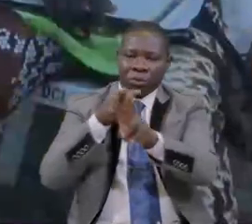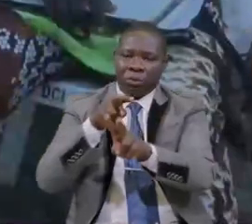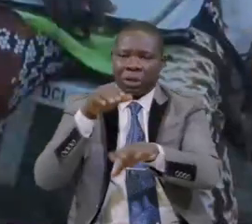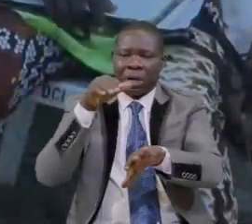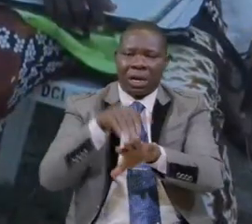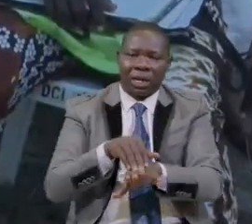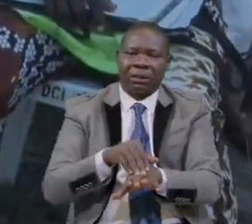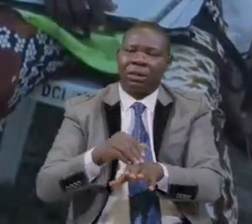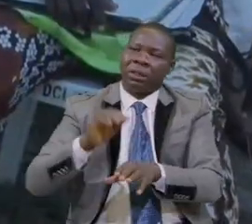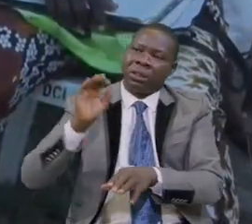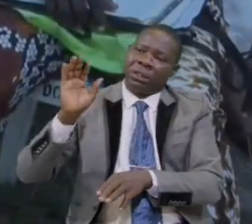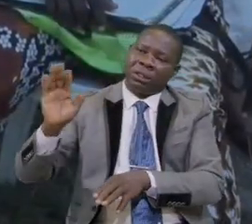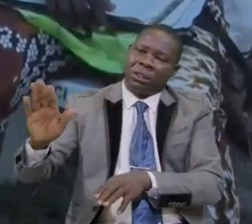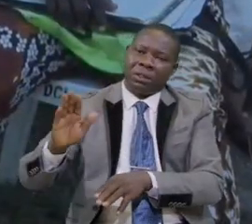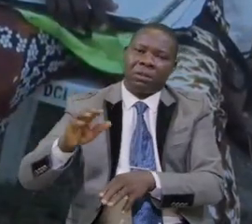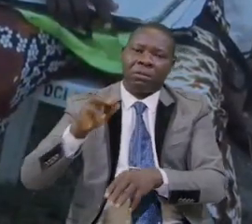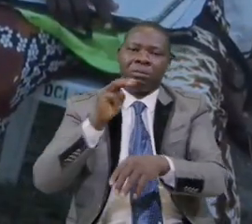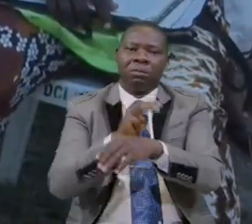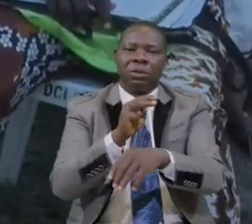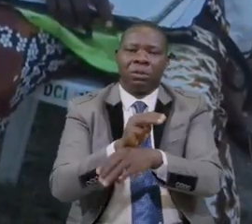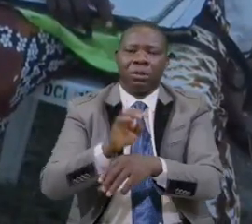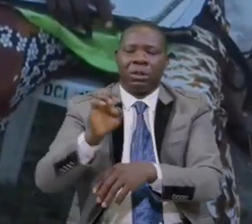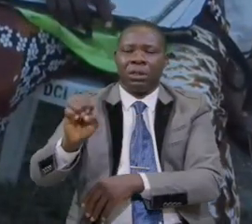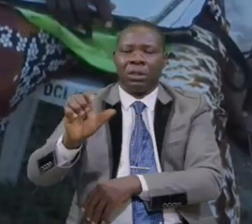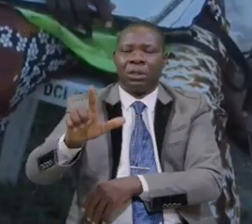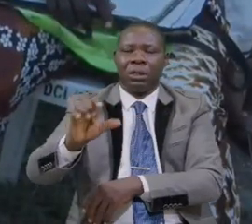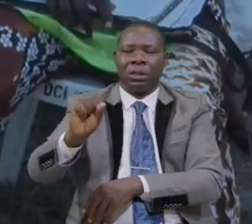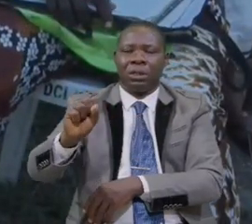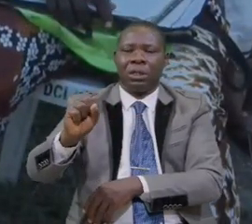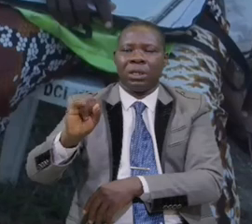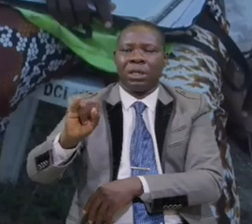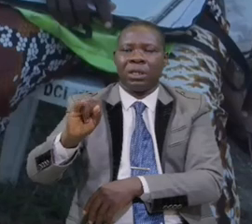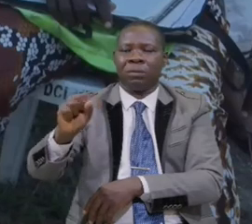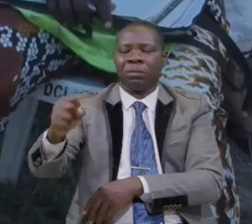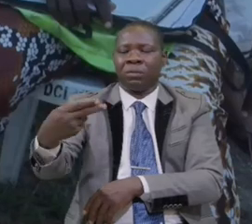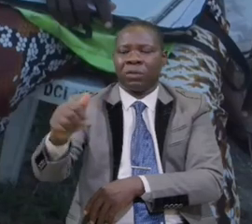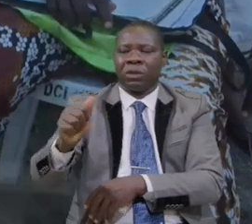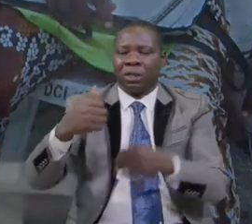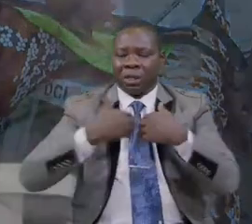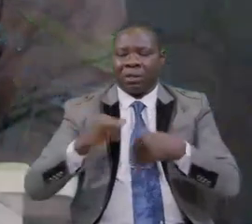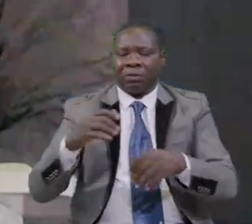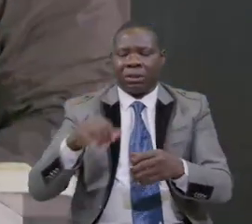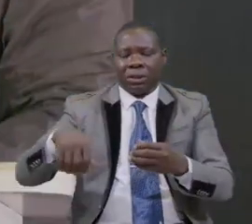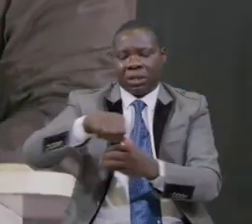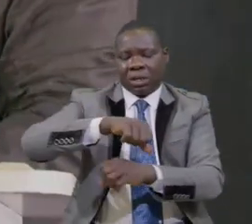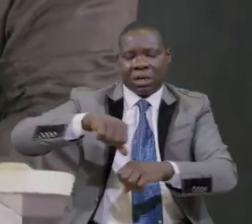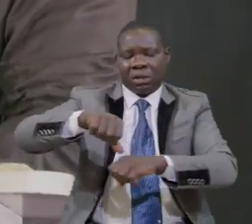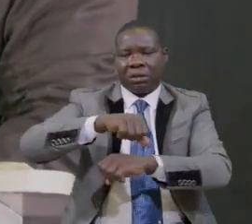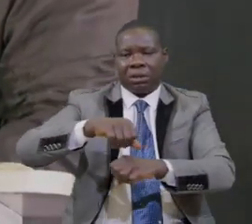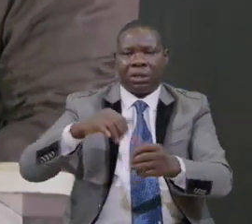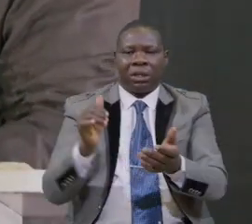en voyant son ministère, Élisée, ayant reçu l'onction qu'il